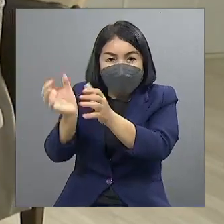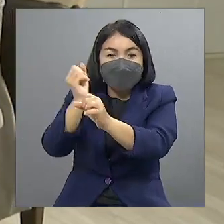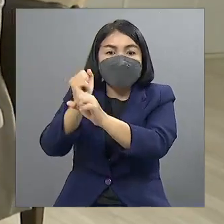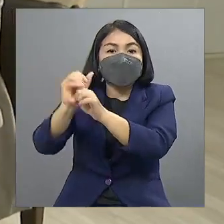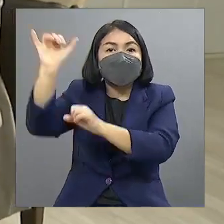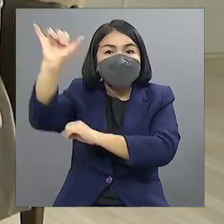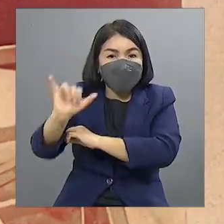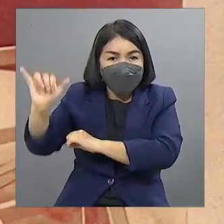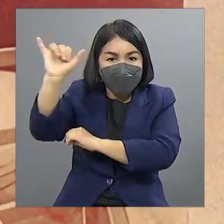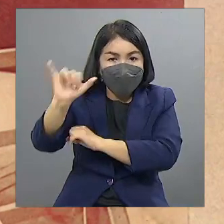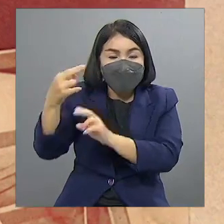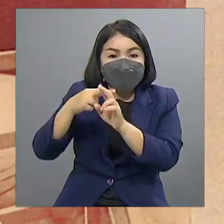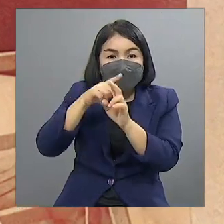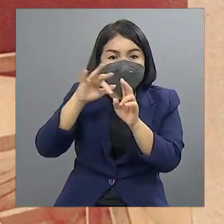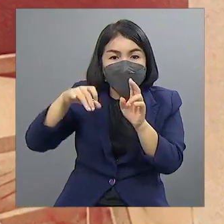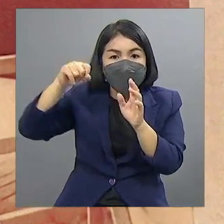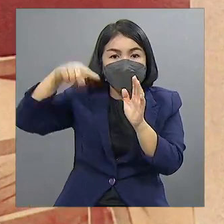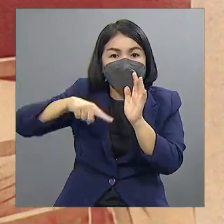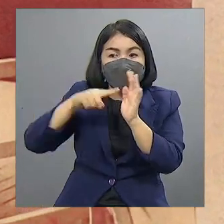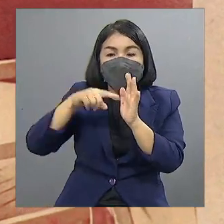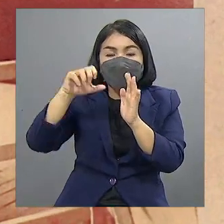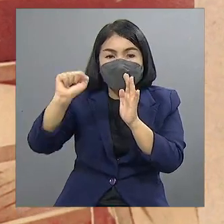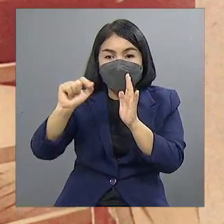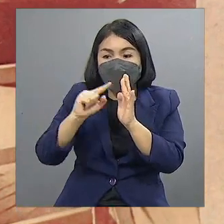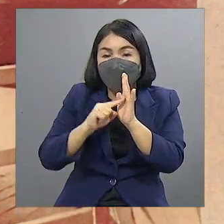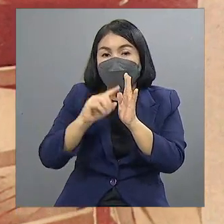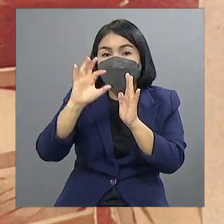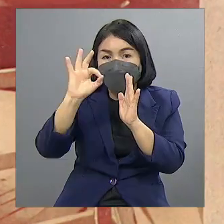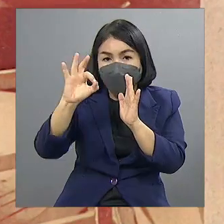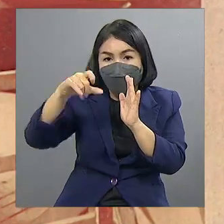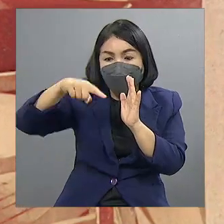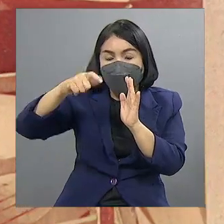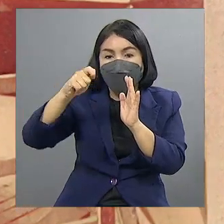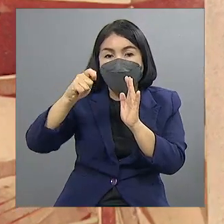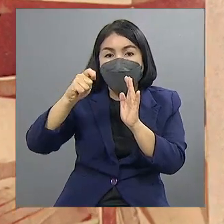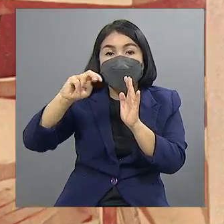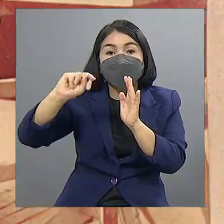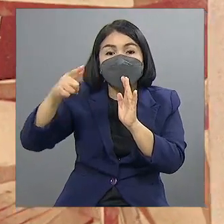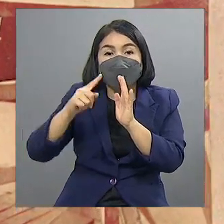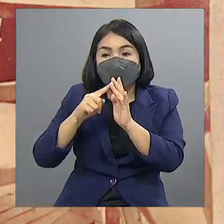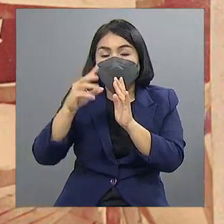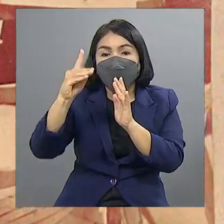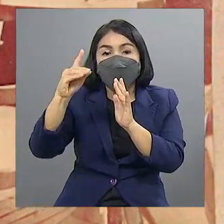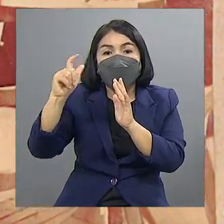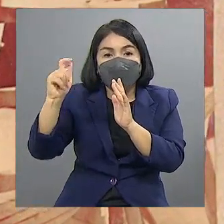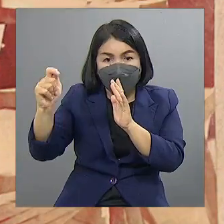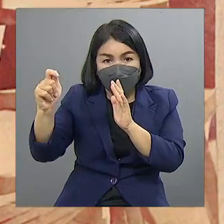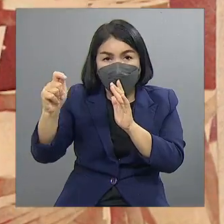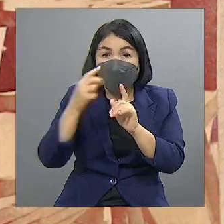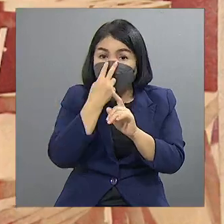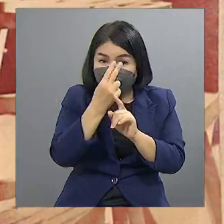ซูสแฟร์ฟองเดอร ์ซูสแฟร์ฟองเดอร ์ครับฉะนั้นตัวพระบรมรูปเนี่ยด้านหนึ่งจะเขียนไว้เลยว่าซูสแฟร์ฟองเดอร ์ด้าน